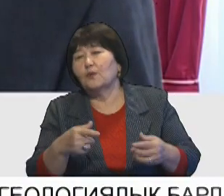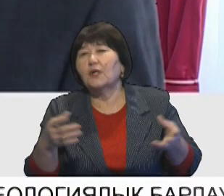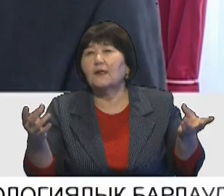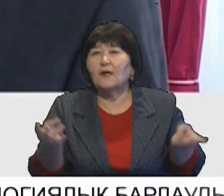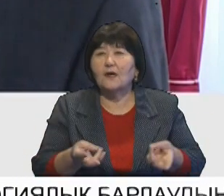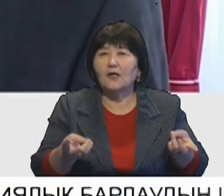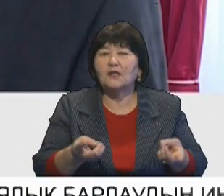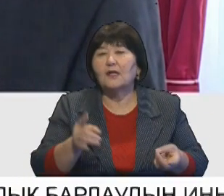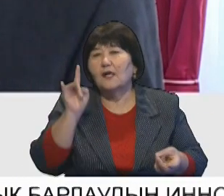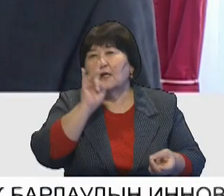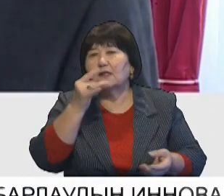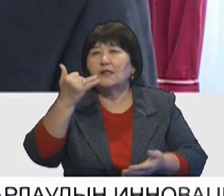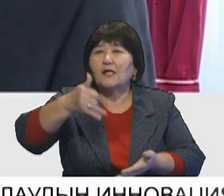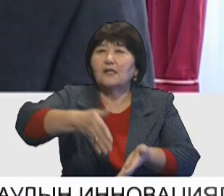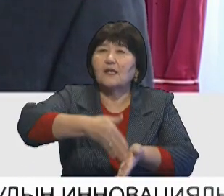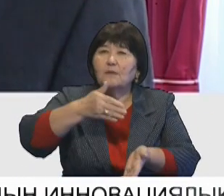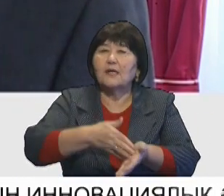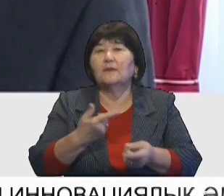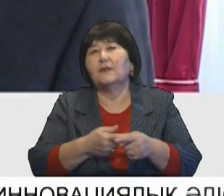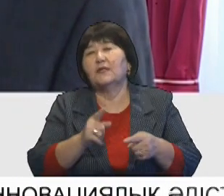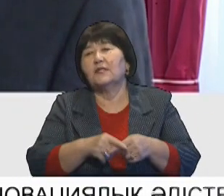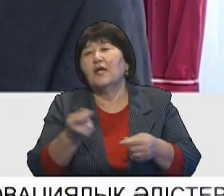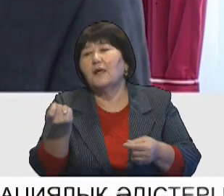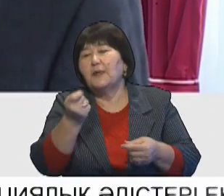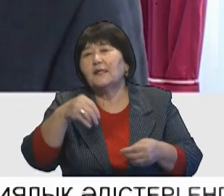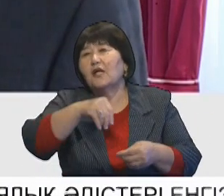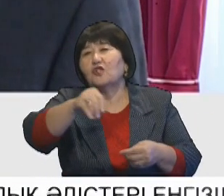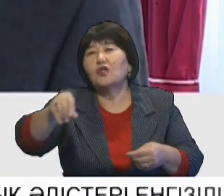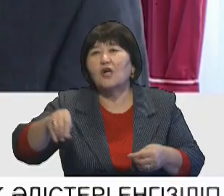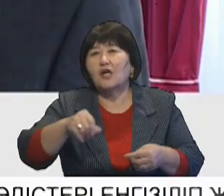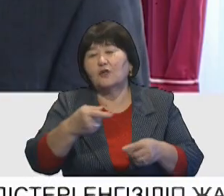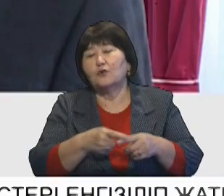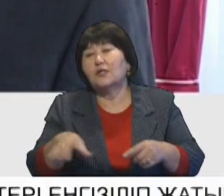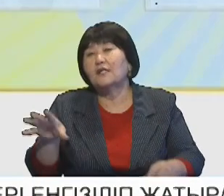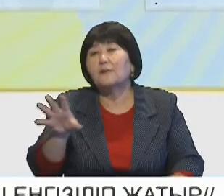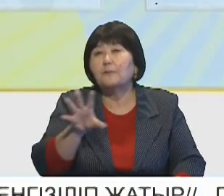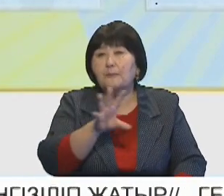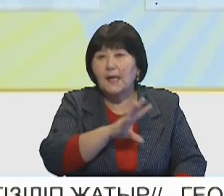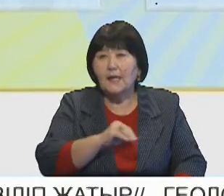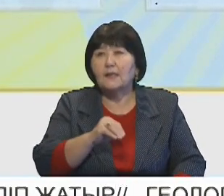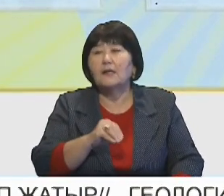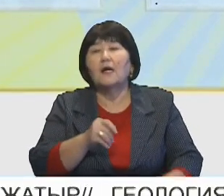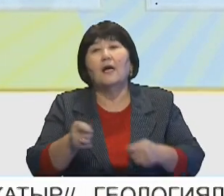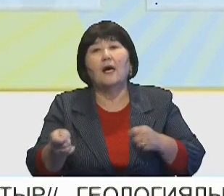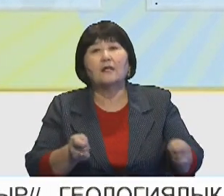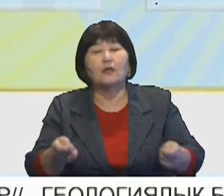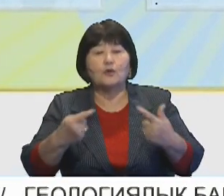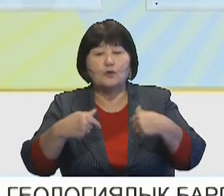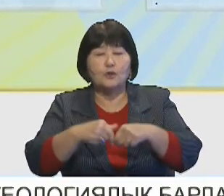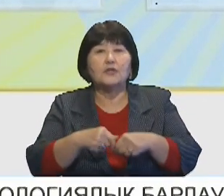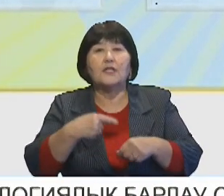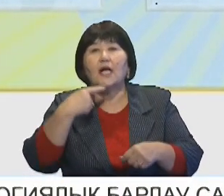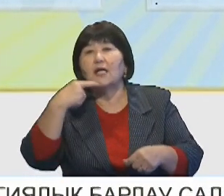қажетті жанар жағармай менен минералдық тыңайтқыштар, осылардың барлығы атқарушы органдарға